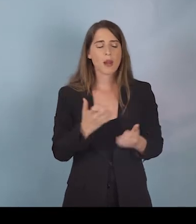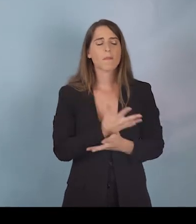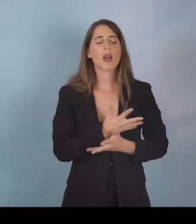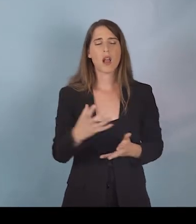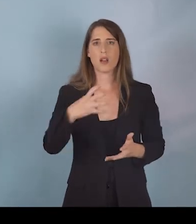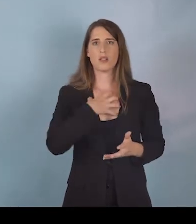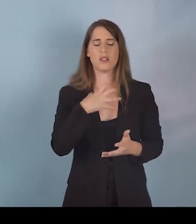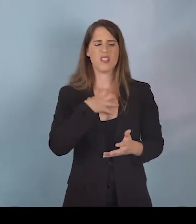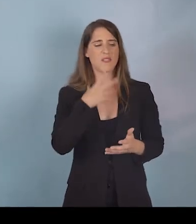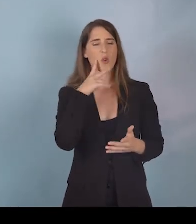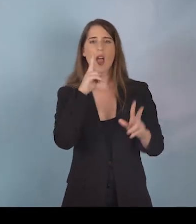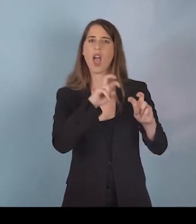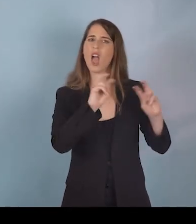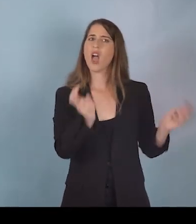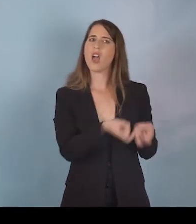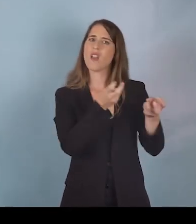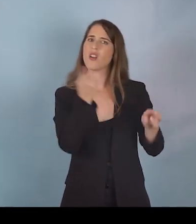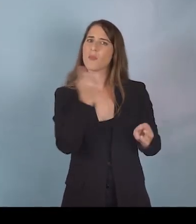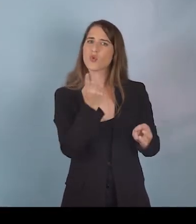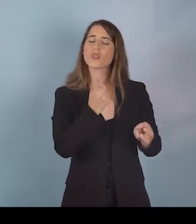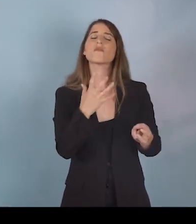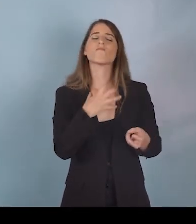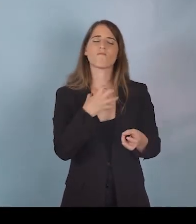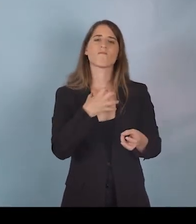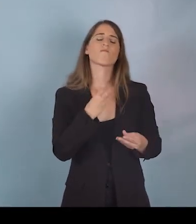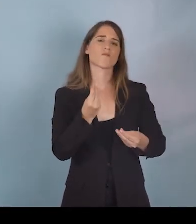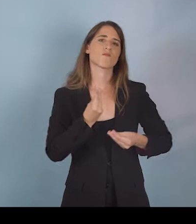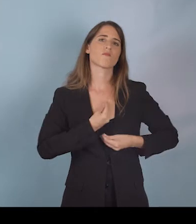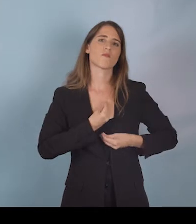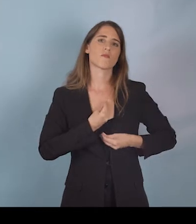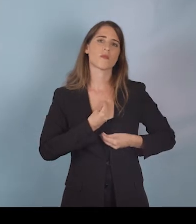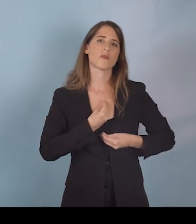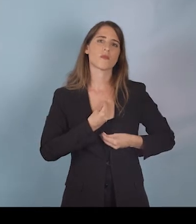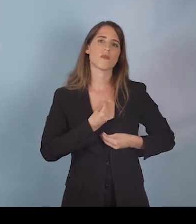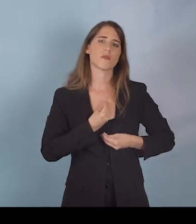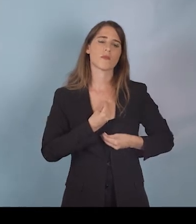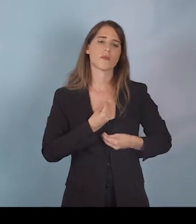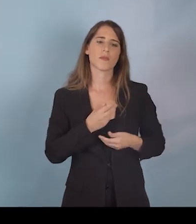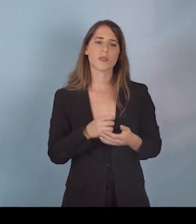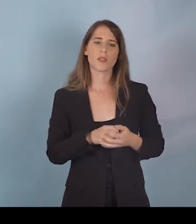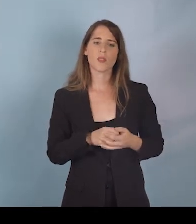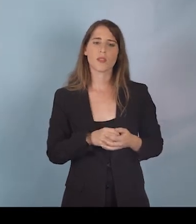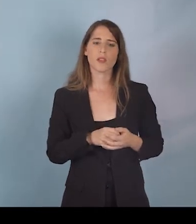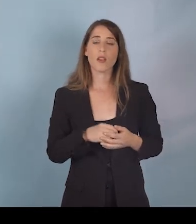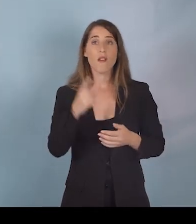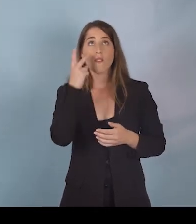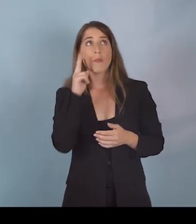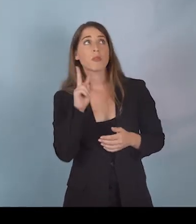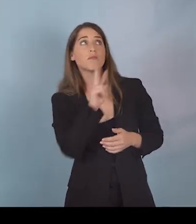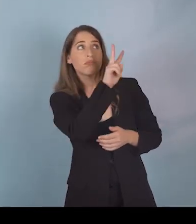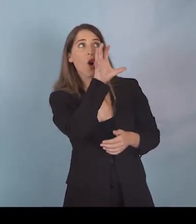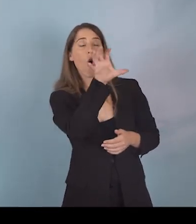Σίγουρα είναι ανησυχητικό το ότι υπάρχουν αυτά τα ποσοστά που δείχνουν στην έρευνα. Είναι ανησυχητικό το γεγονός